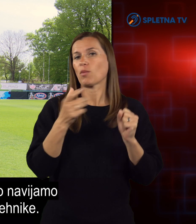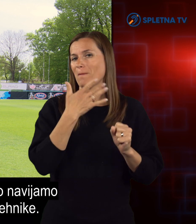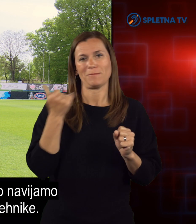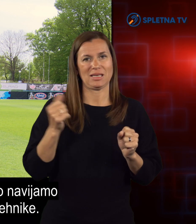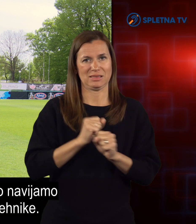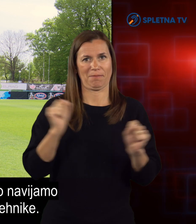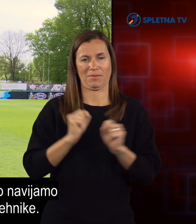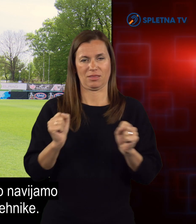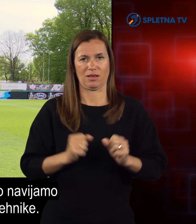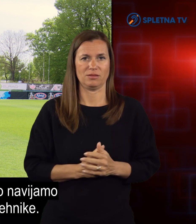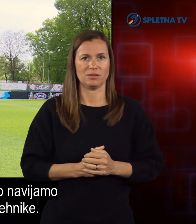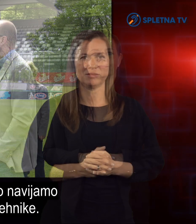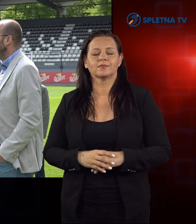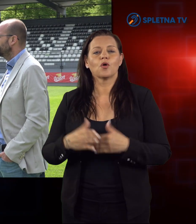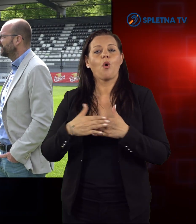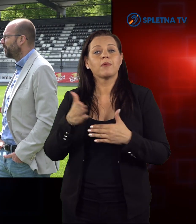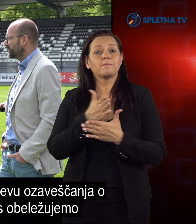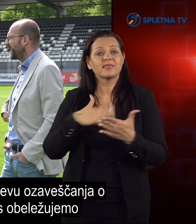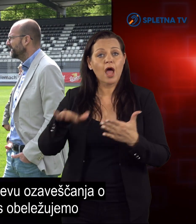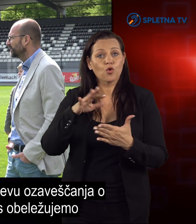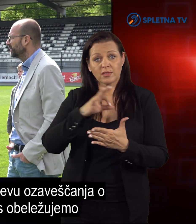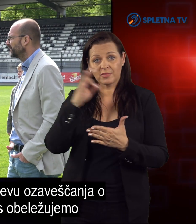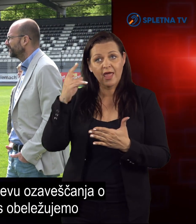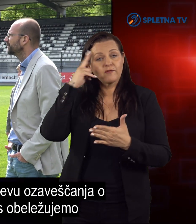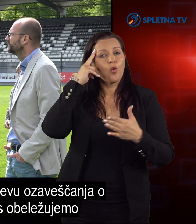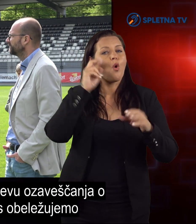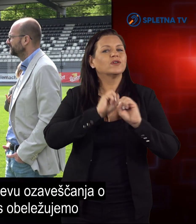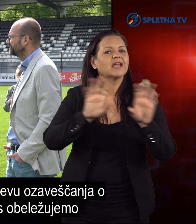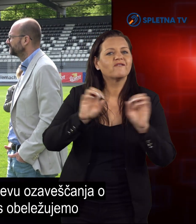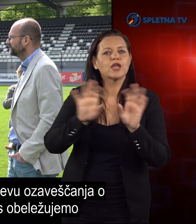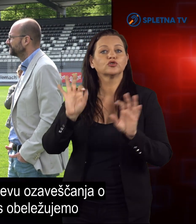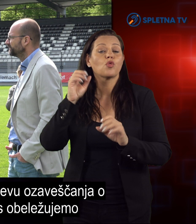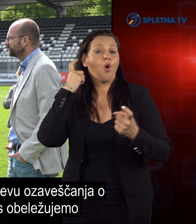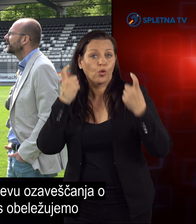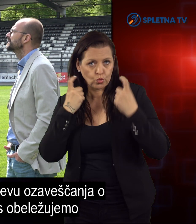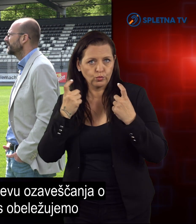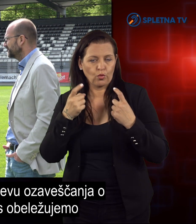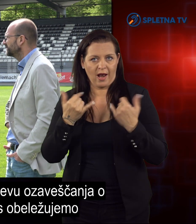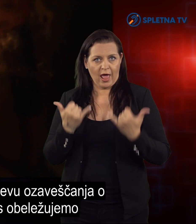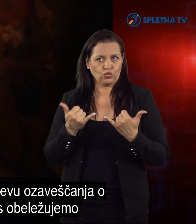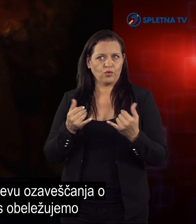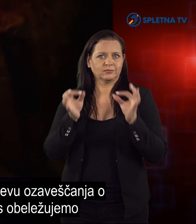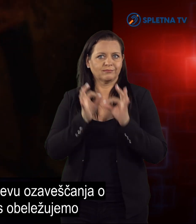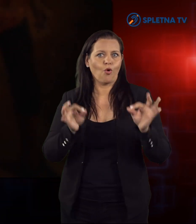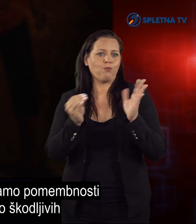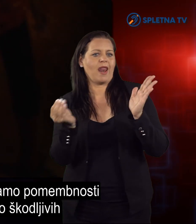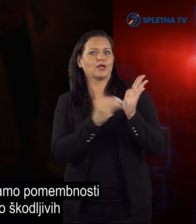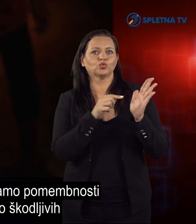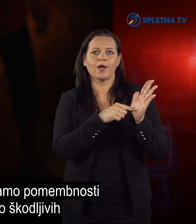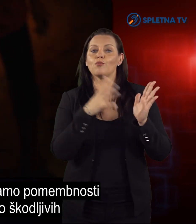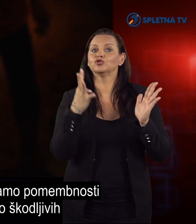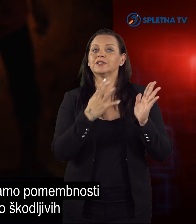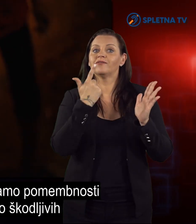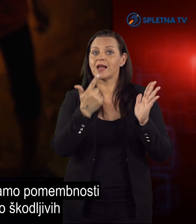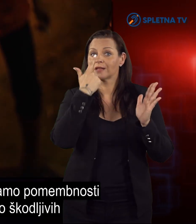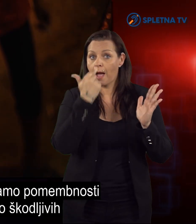navijamo brez pirotehnike. Ob mednarodnem dnevu ozaveščanja o hrupu, ki ga letos obeležujemo